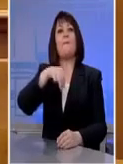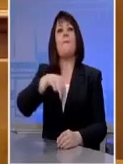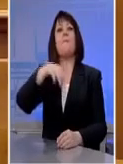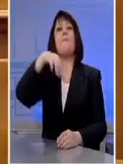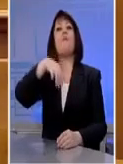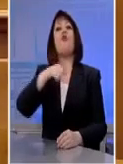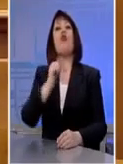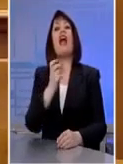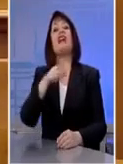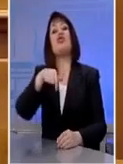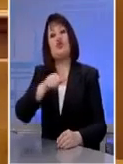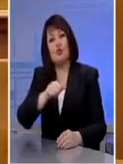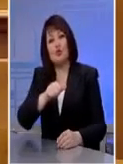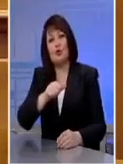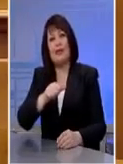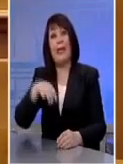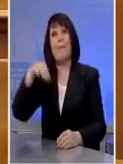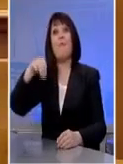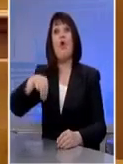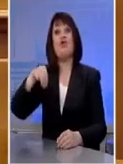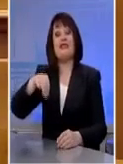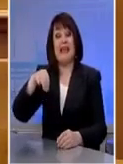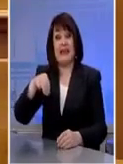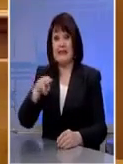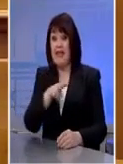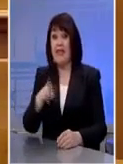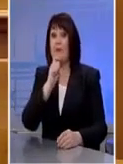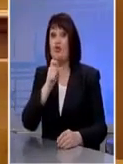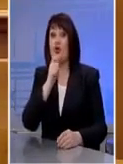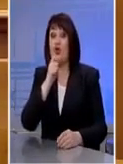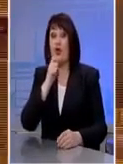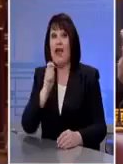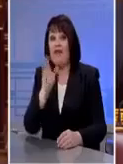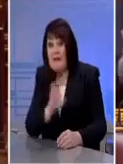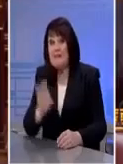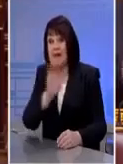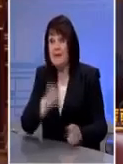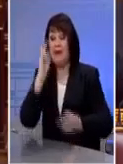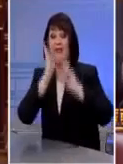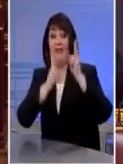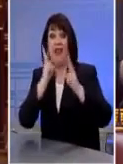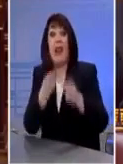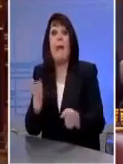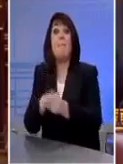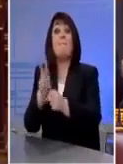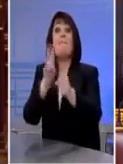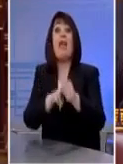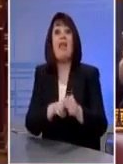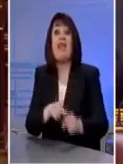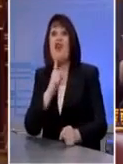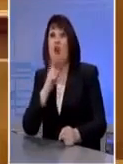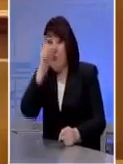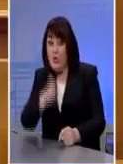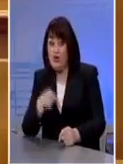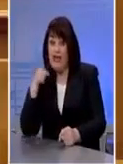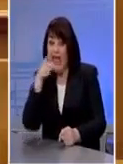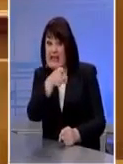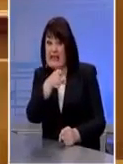πεθάνανε έχοντας τον καημό ότι όλα αυτά τα οποία ερευνούσαν και καταγγέλανε, κάποιοι σαν και εσάς